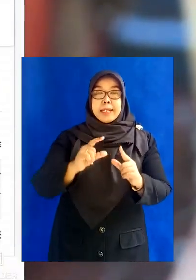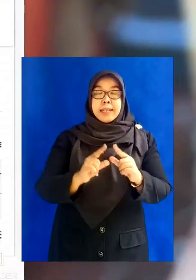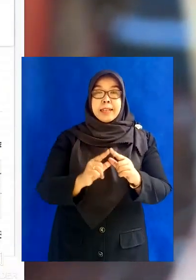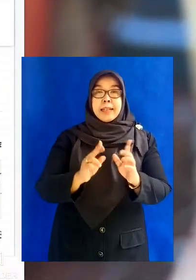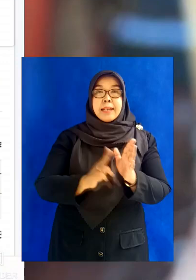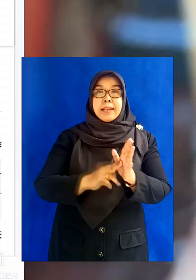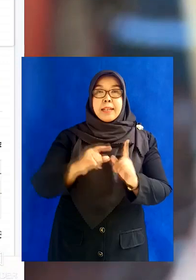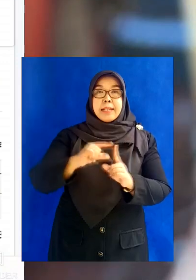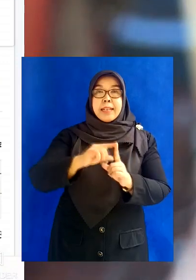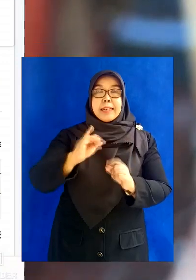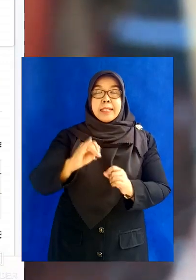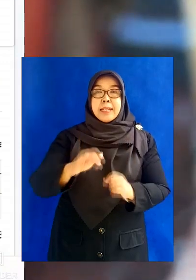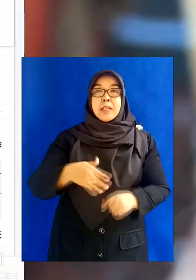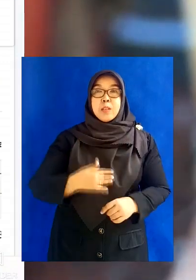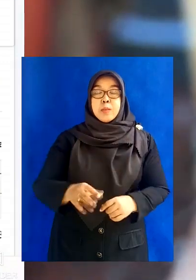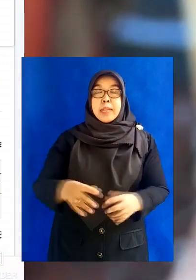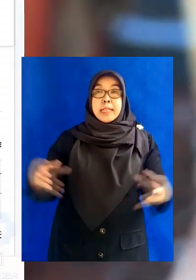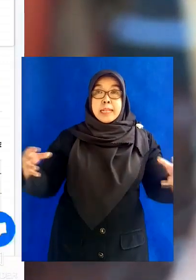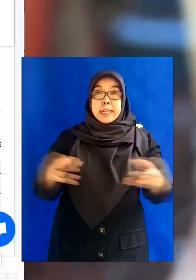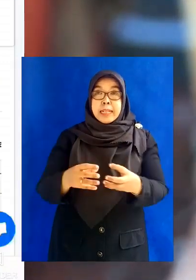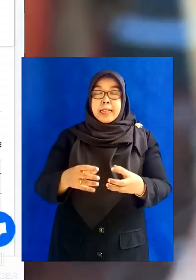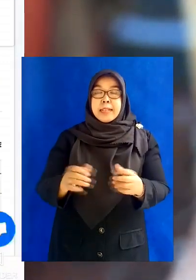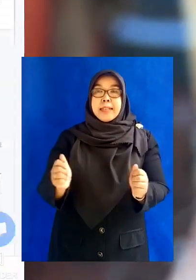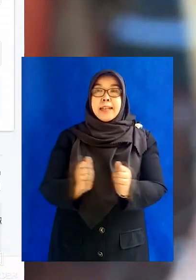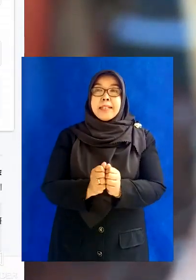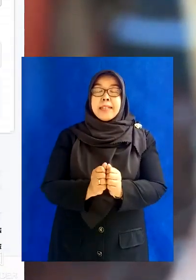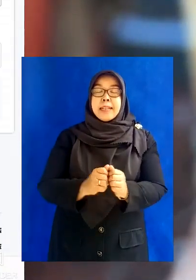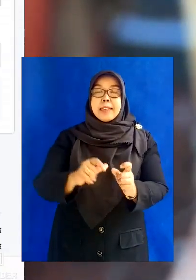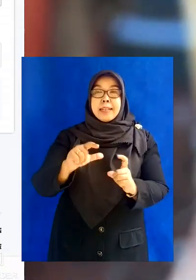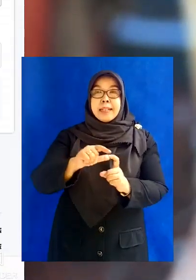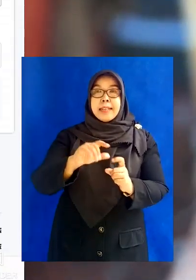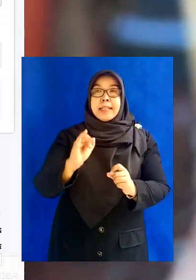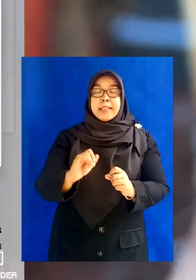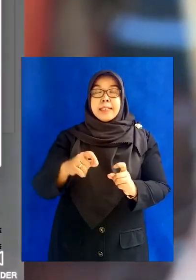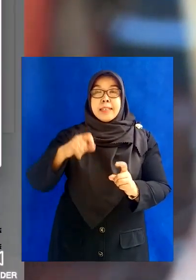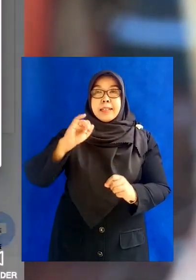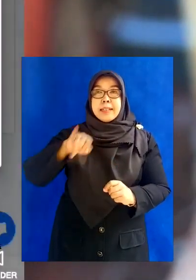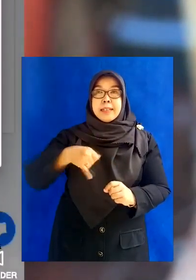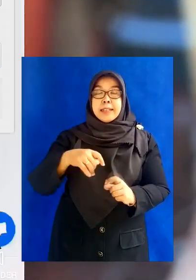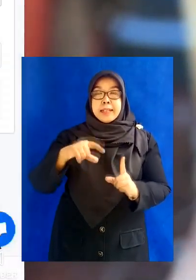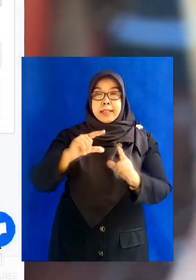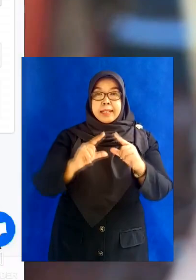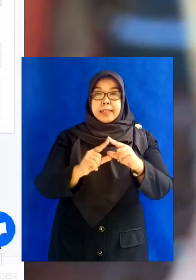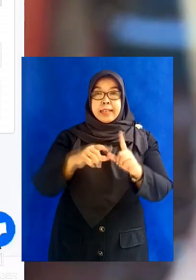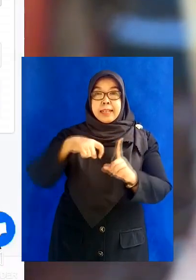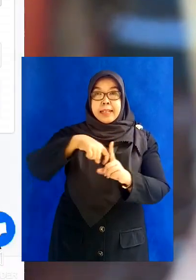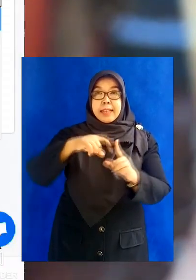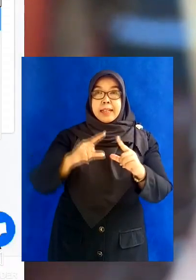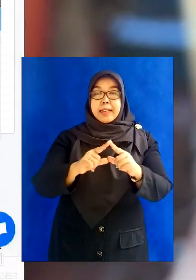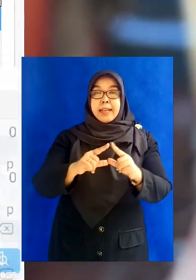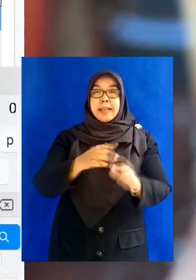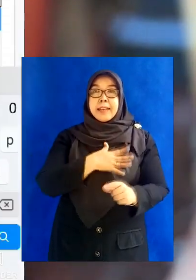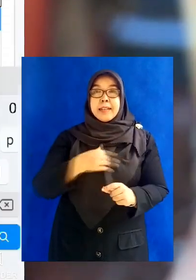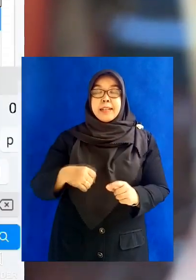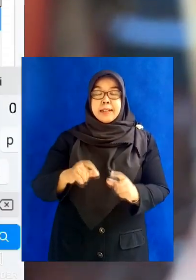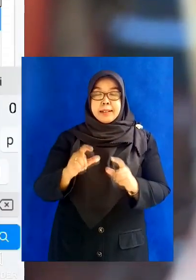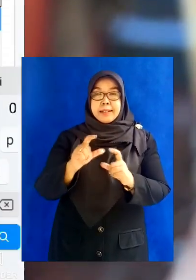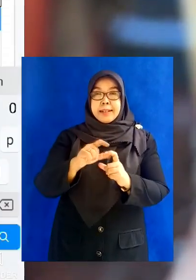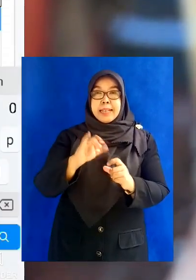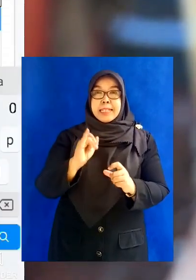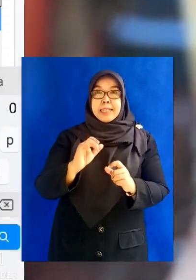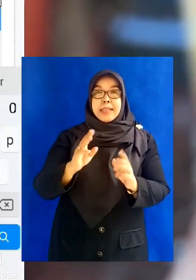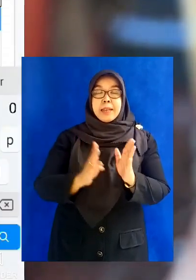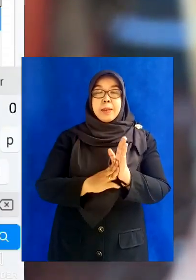Kandi, telah terintegrasi dengan aplikasi terpusat Sijaka, DJPT, dan Simponi,